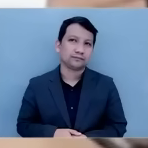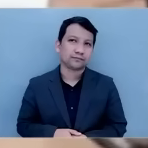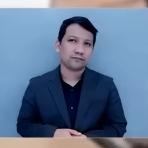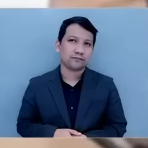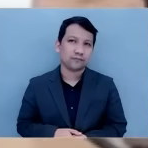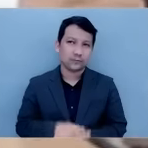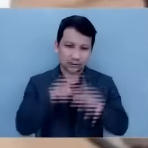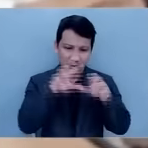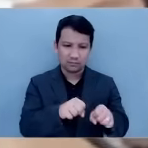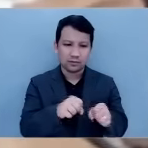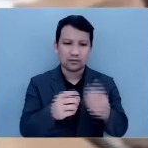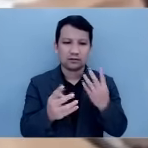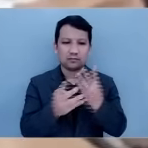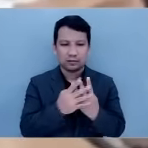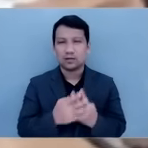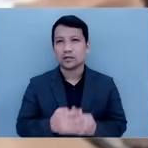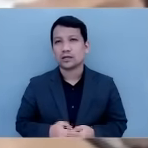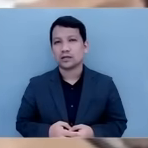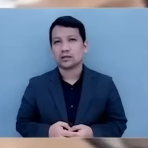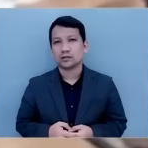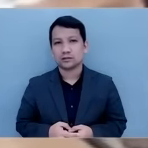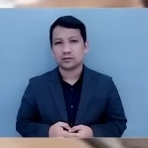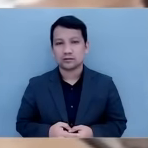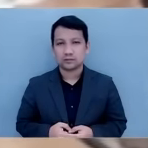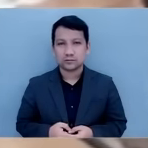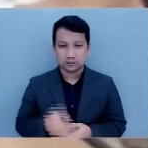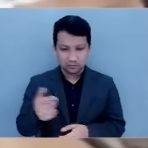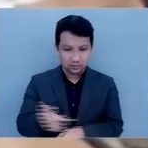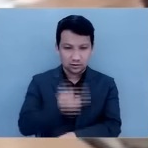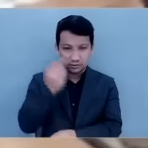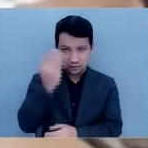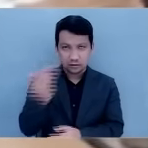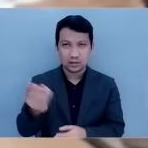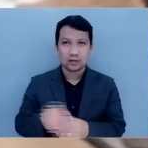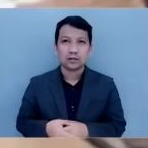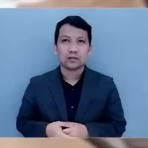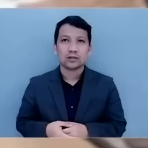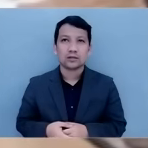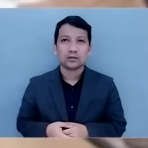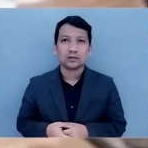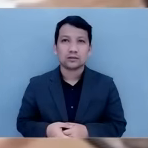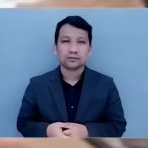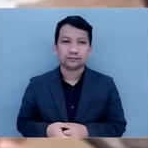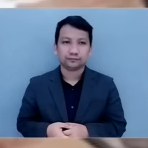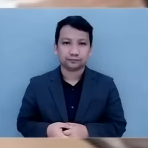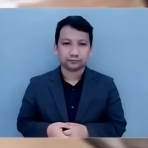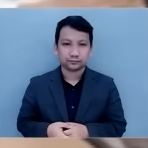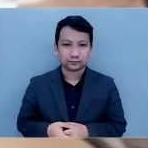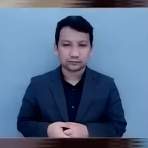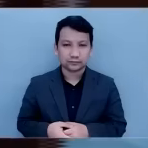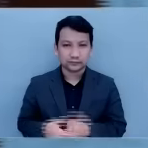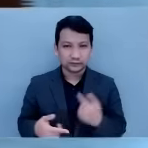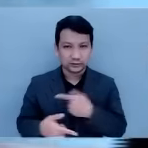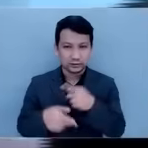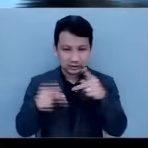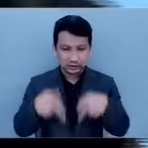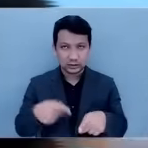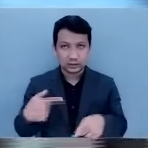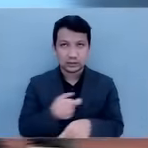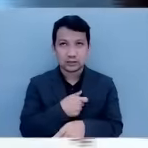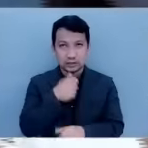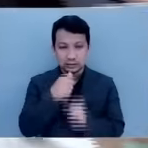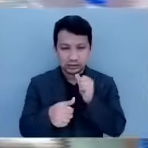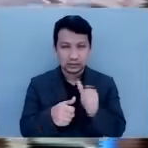makulong kayo ng mahabang panahon na para pagdusahan nyo yung ginawa nyo sa tao. Tinanggi nyo